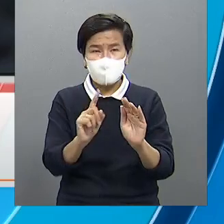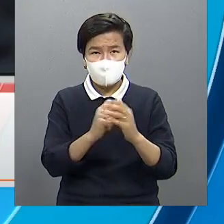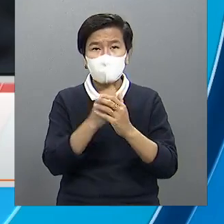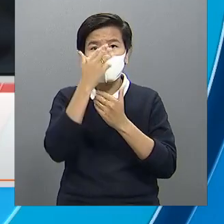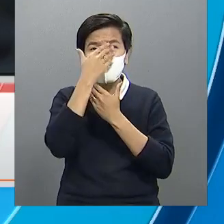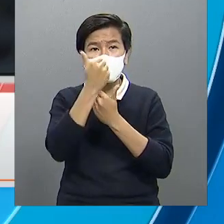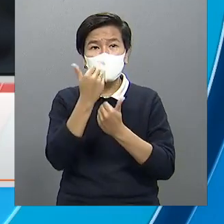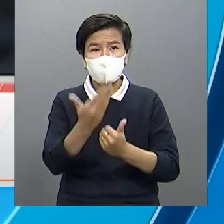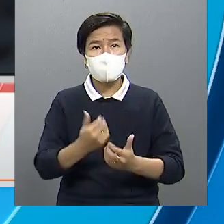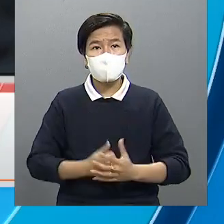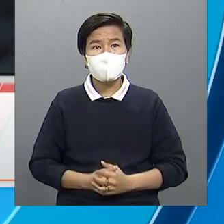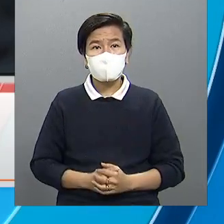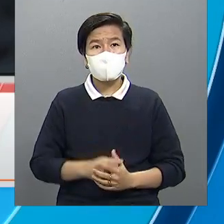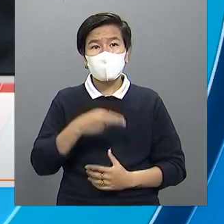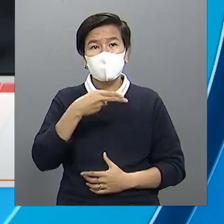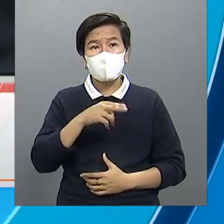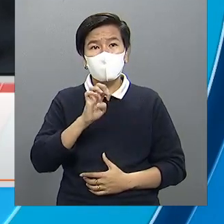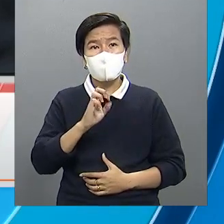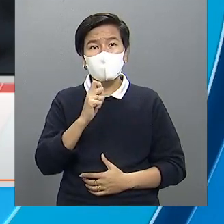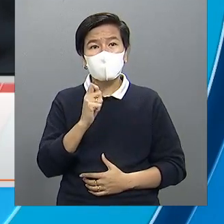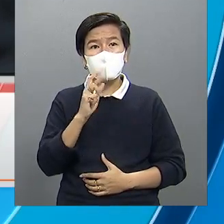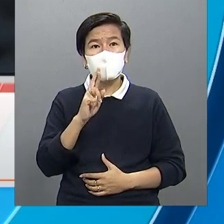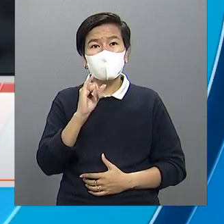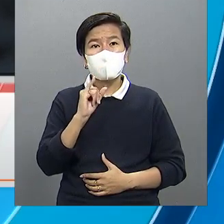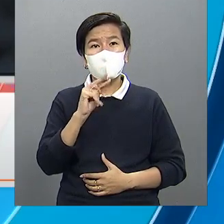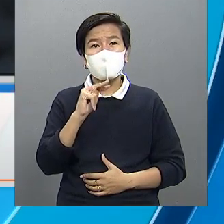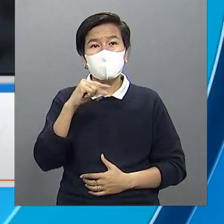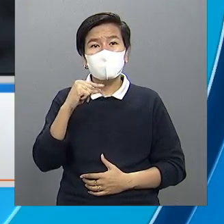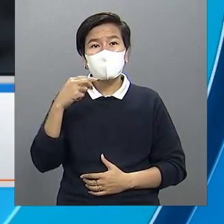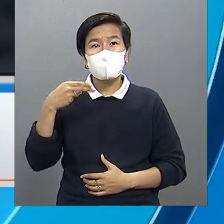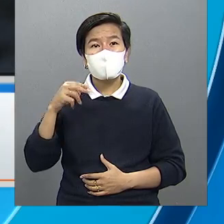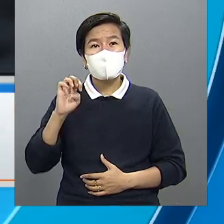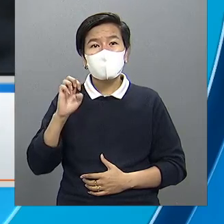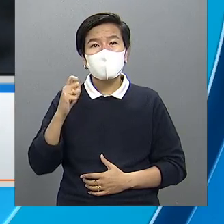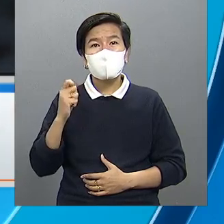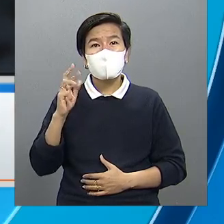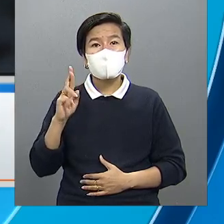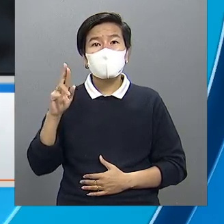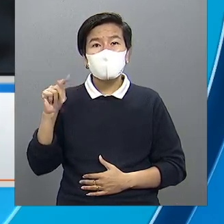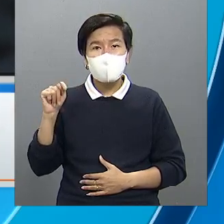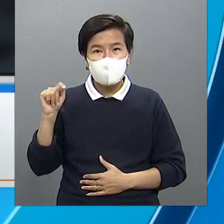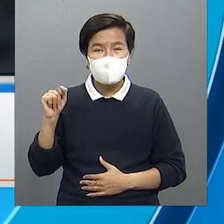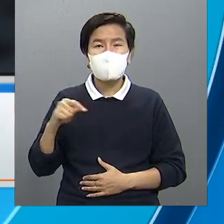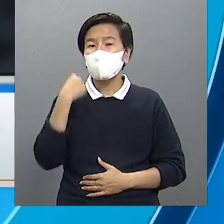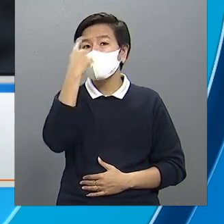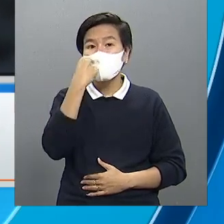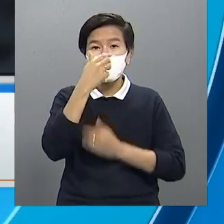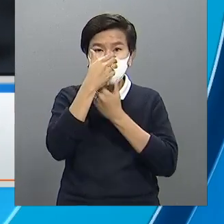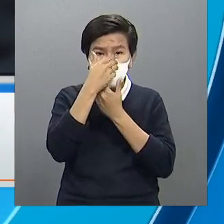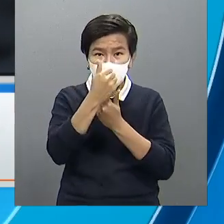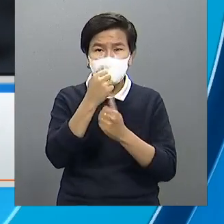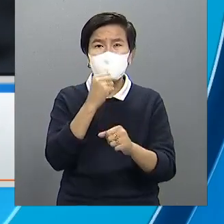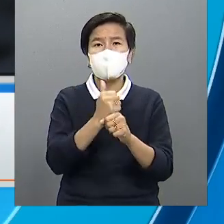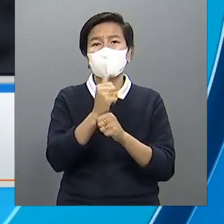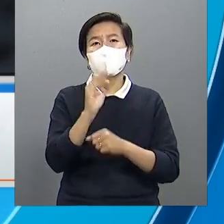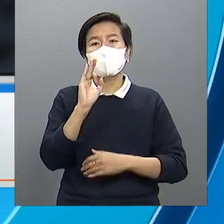ก็จะเป็นเว็บไซต์ที่รับสมัครอยู่นะครับแล้วก็ใครที่สนใจนะครับอยากจะสมัครเนี่ยเข้ามาได้ที่ Facebook Hearing Heart ครับผ